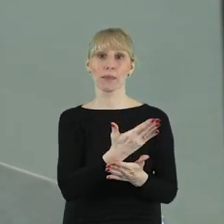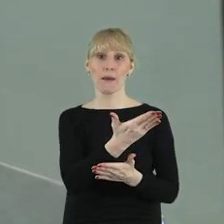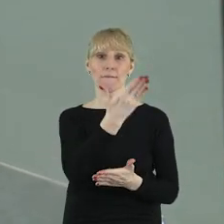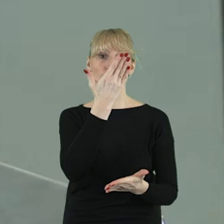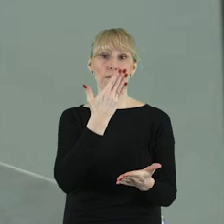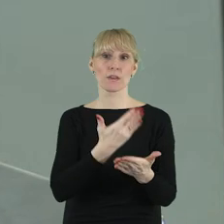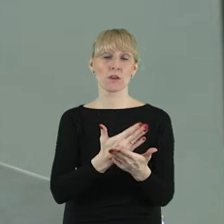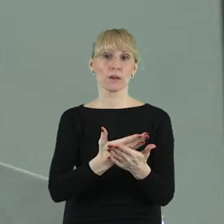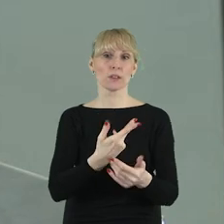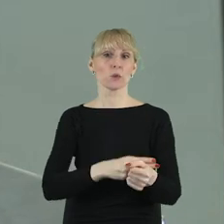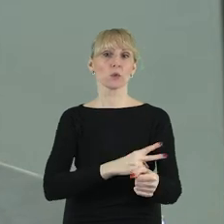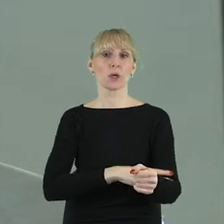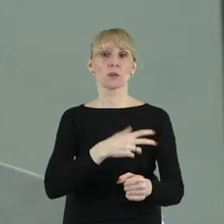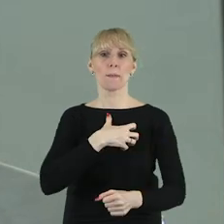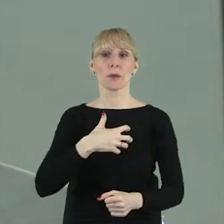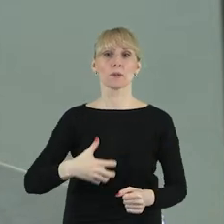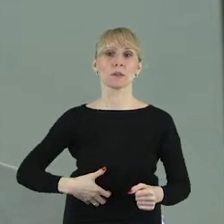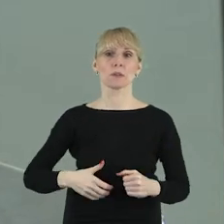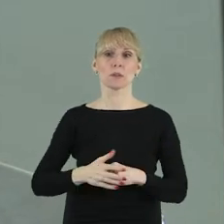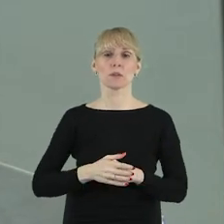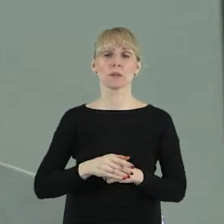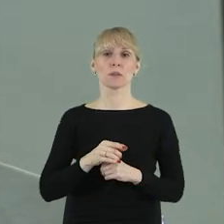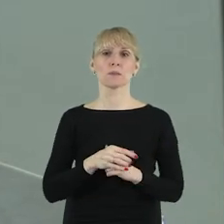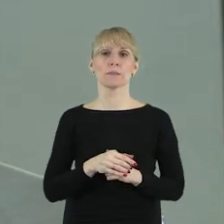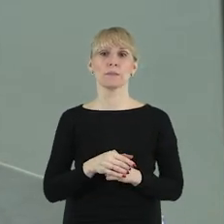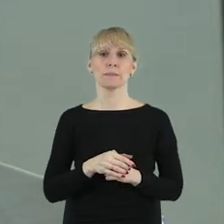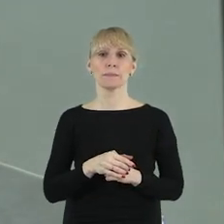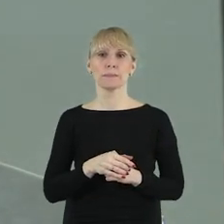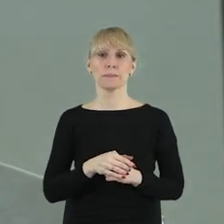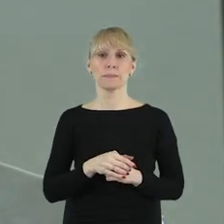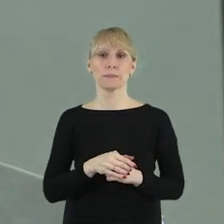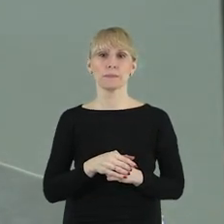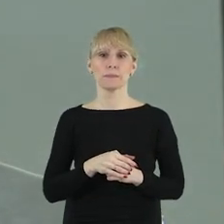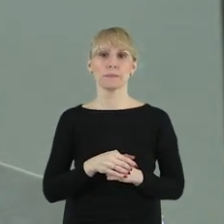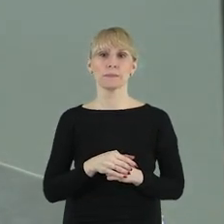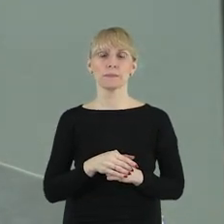wnioskiem ze strony Urzędu Marszałkowskiego było to, aby dopuścić do